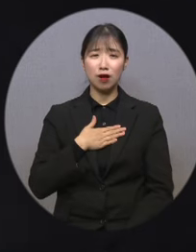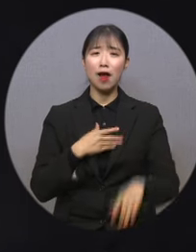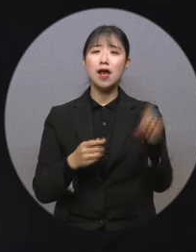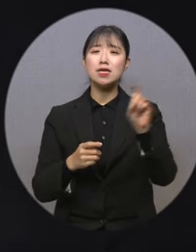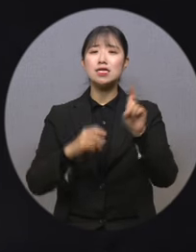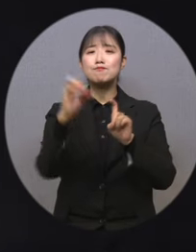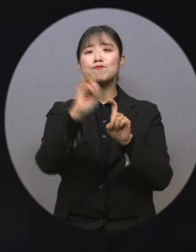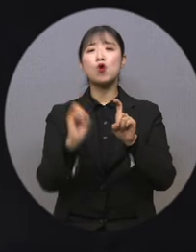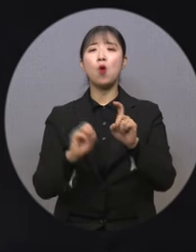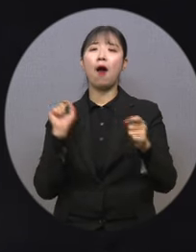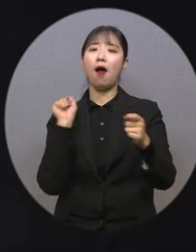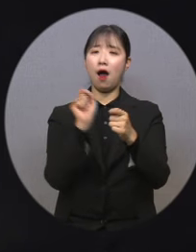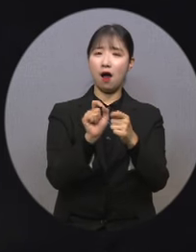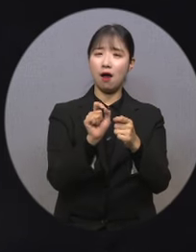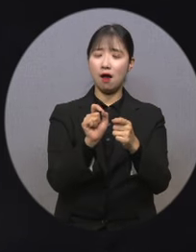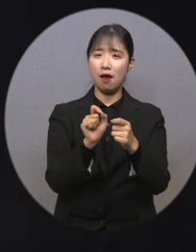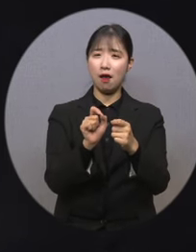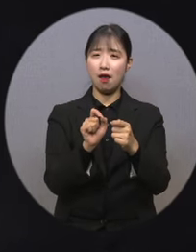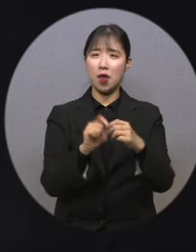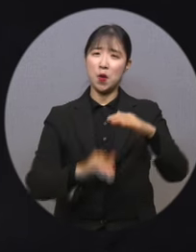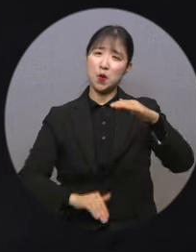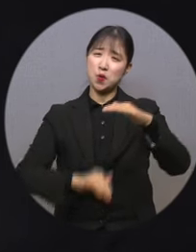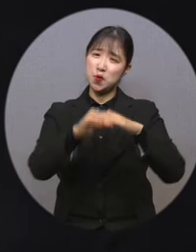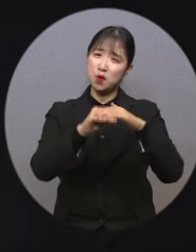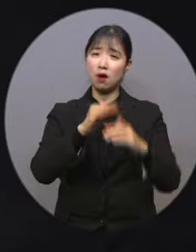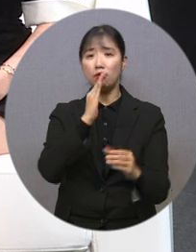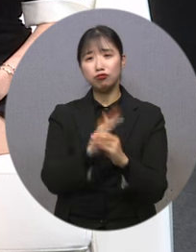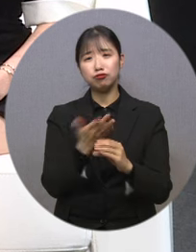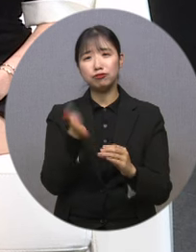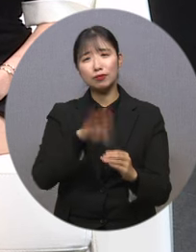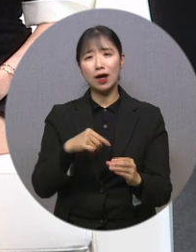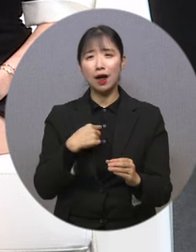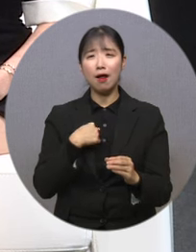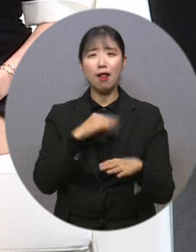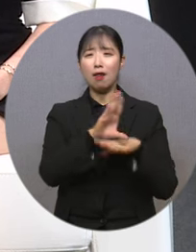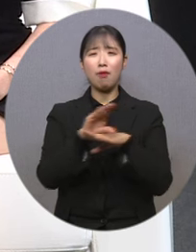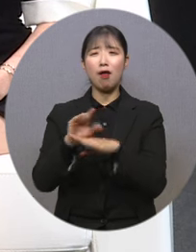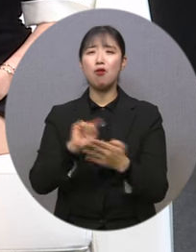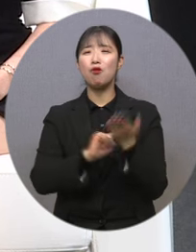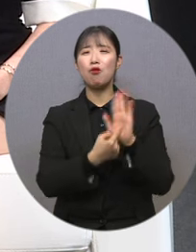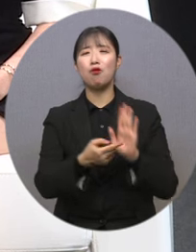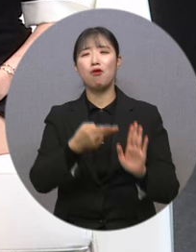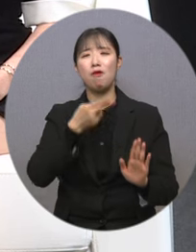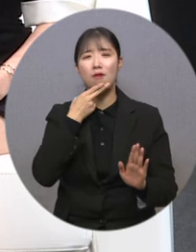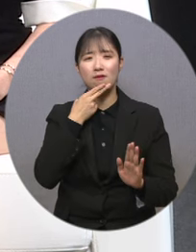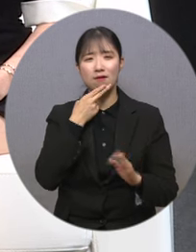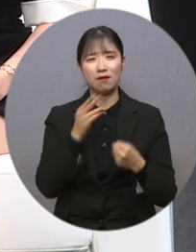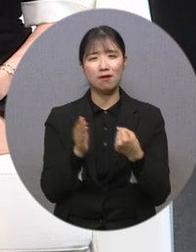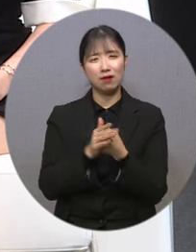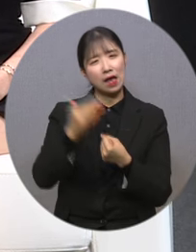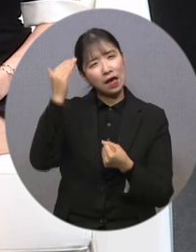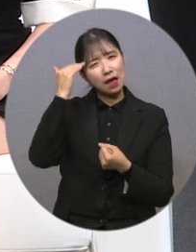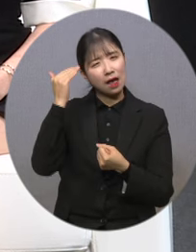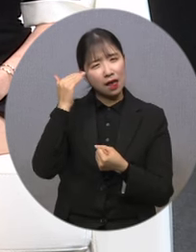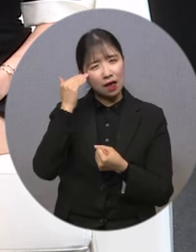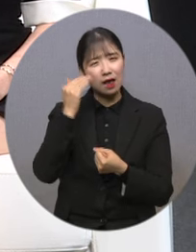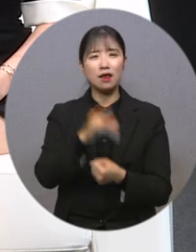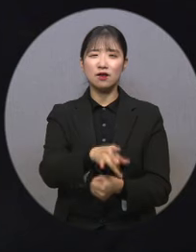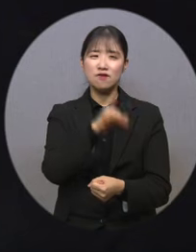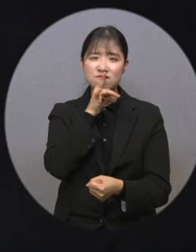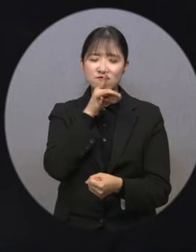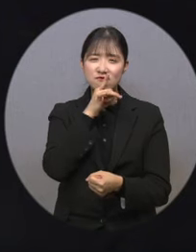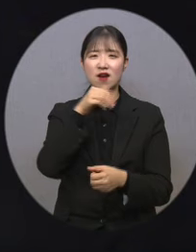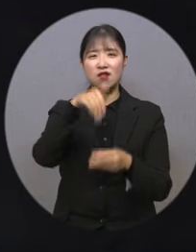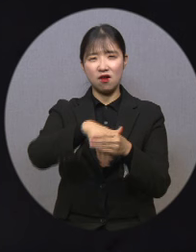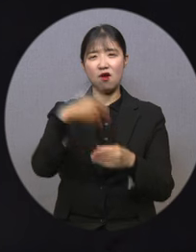10%대를 향해서 가고 있는 사람을 보도를 안 해줘요. 그래서 거기에 대해서는 대한민국의